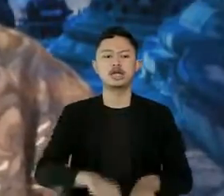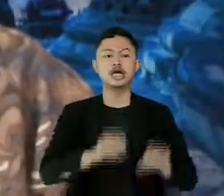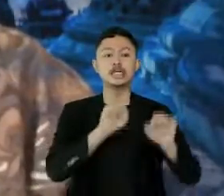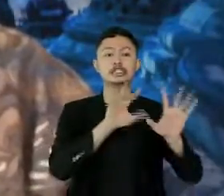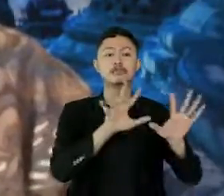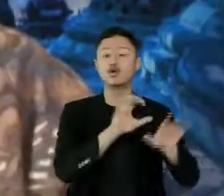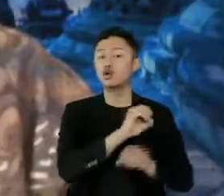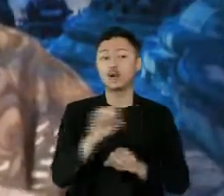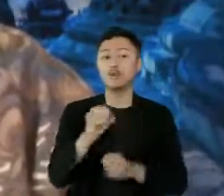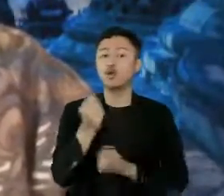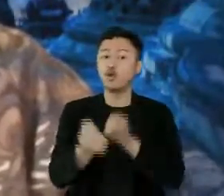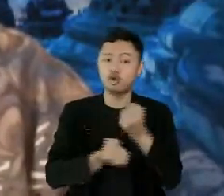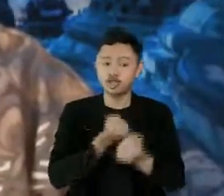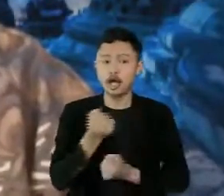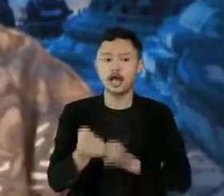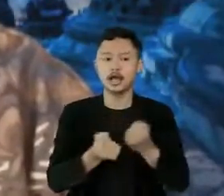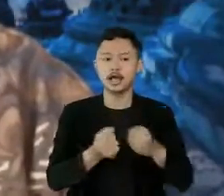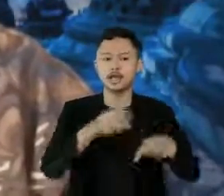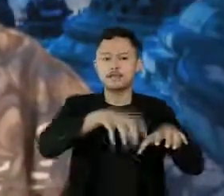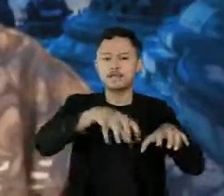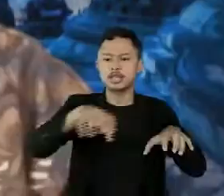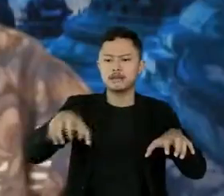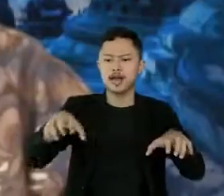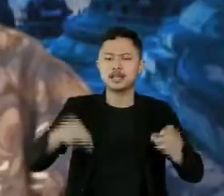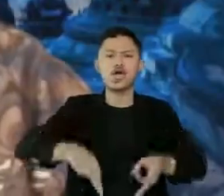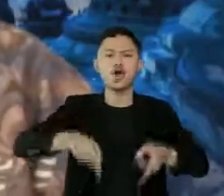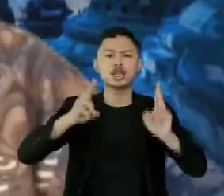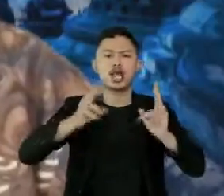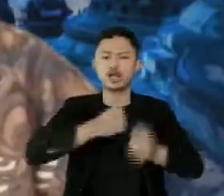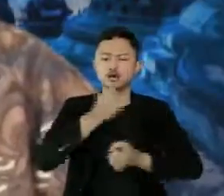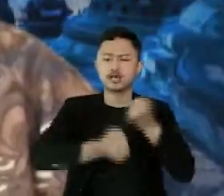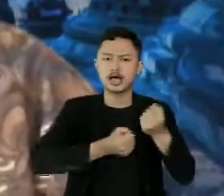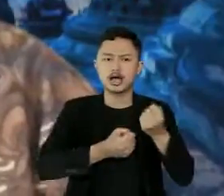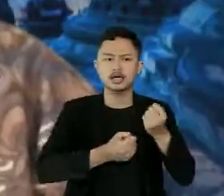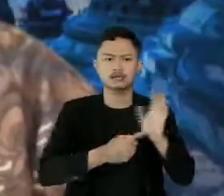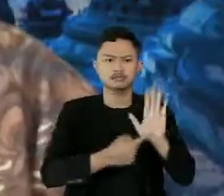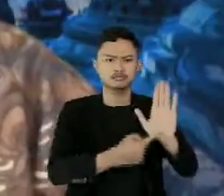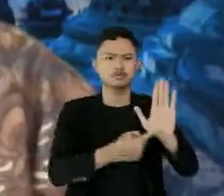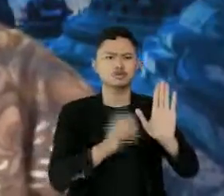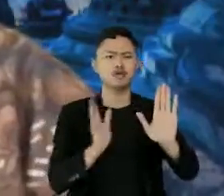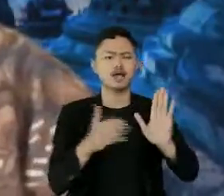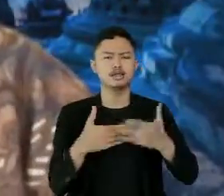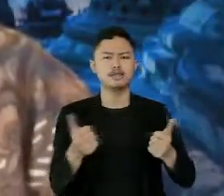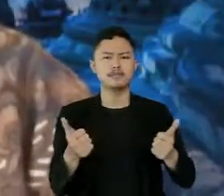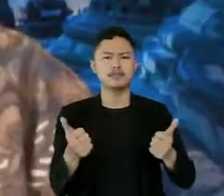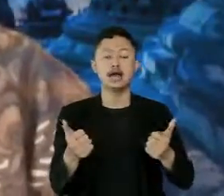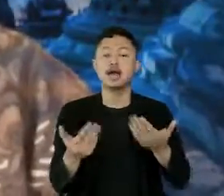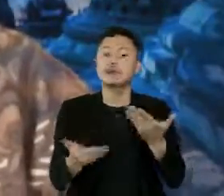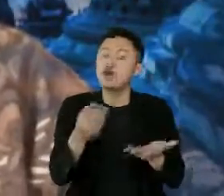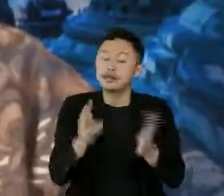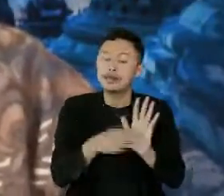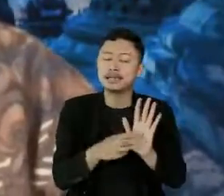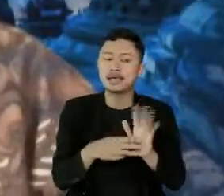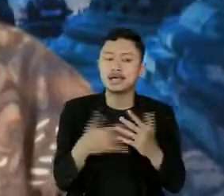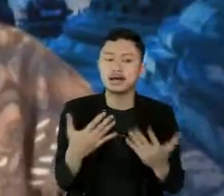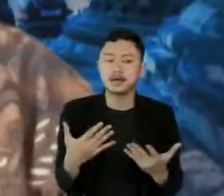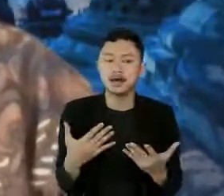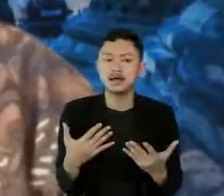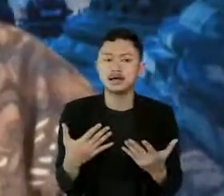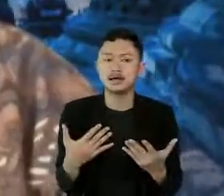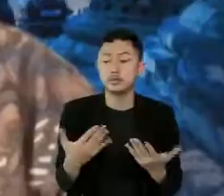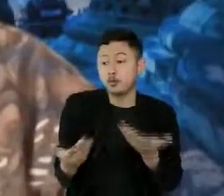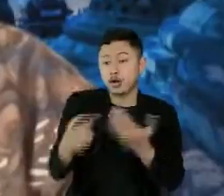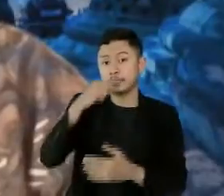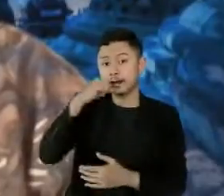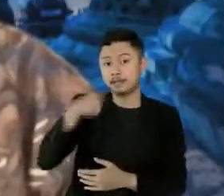unit usaha ya, outlet baik hotel maupun restoran. Nah, ini problemnya mungkin Pak Mas Menteri sudah tahu, lebih kepada